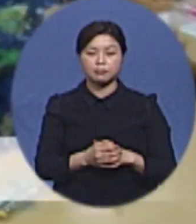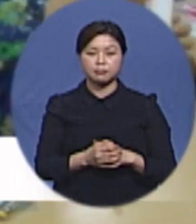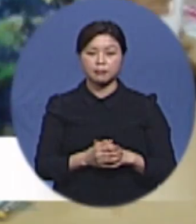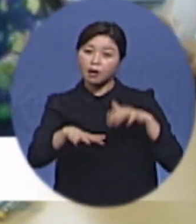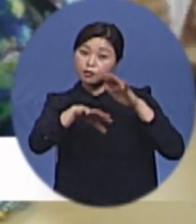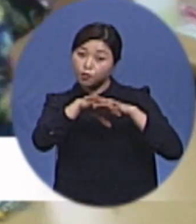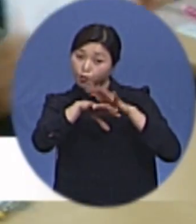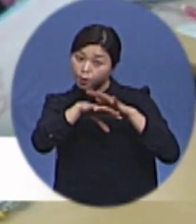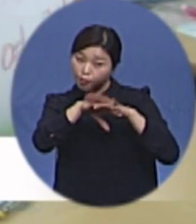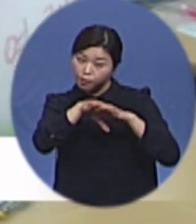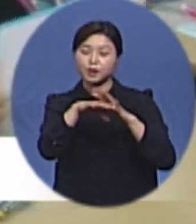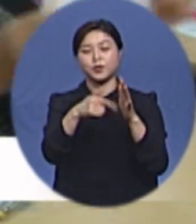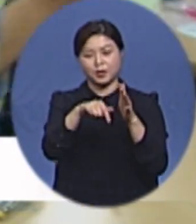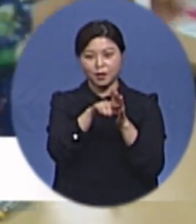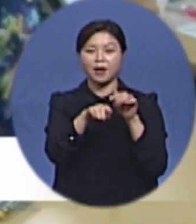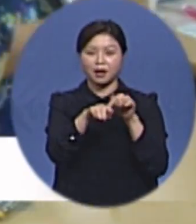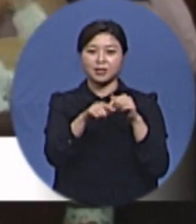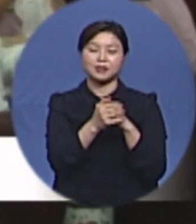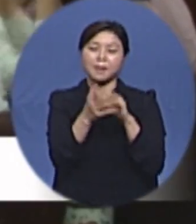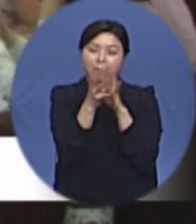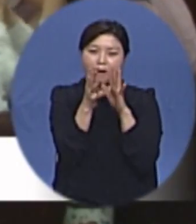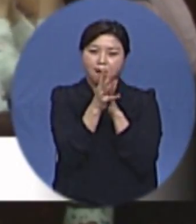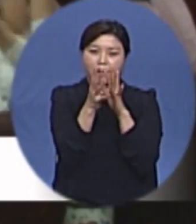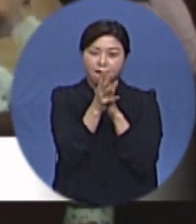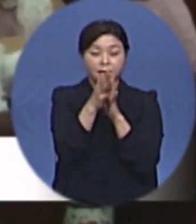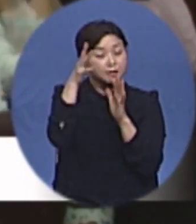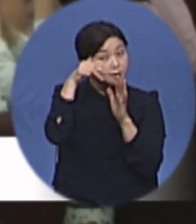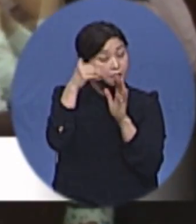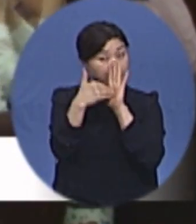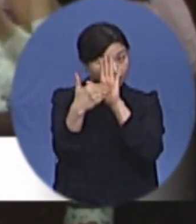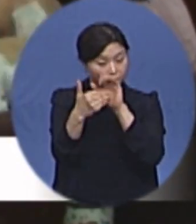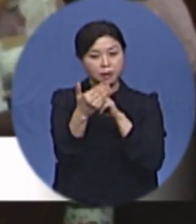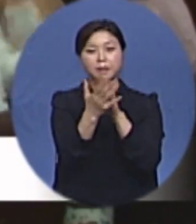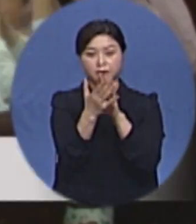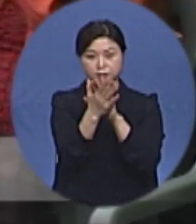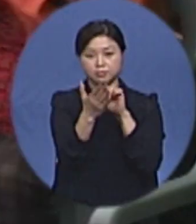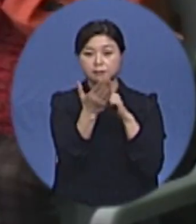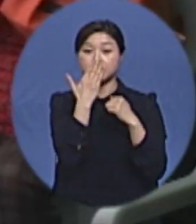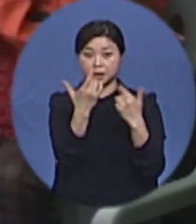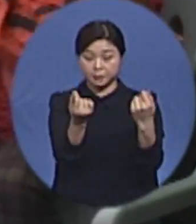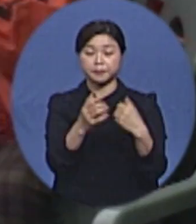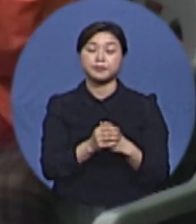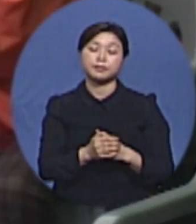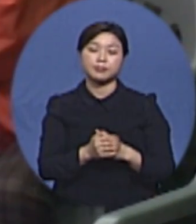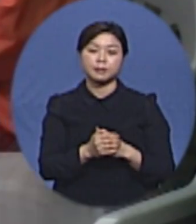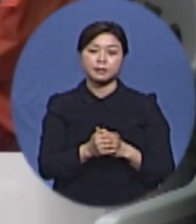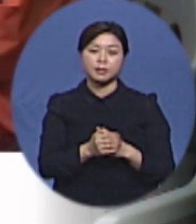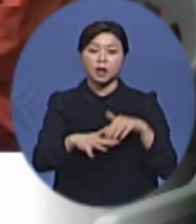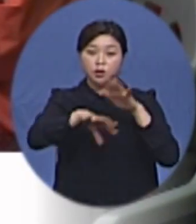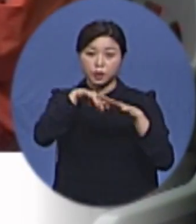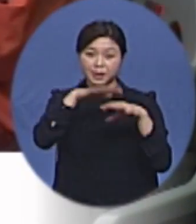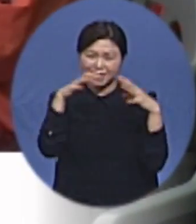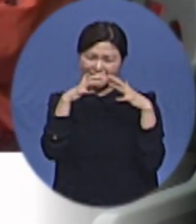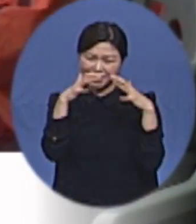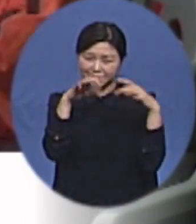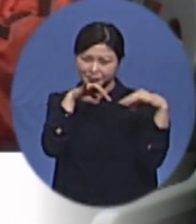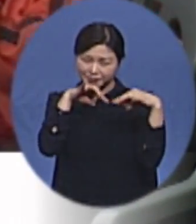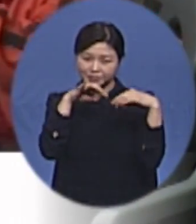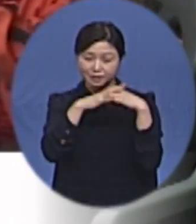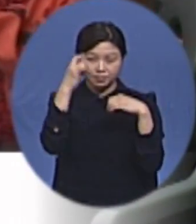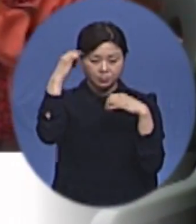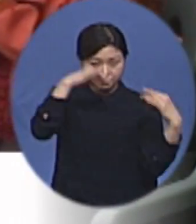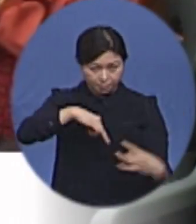손을 사용한 아주 간단한 치매 예방법으로는 박수치기가 있는데요. 손을 자극하는 것은 뇌를